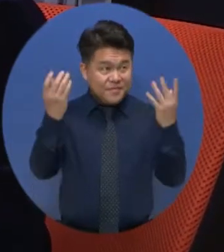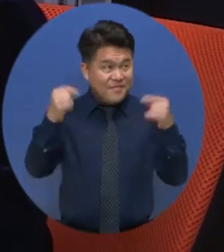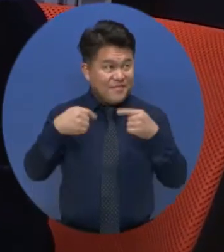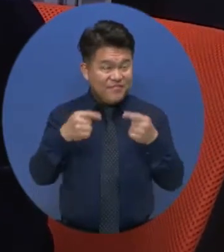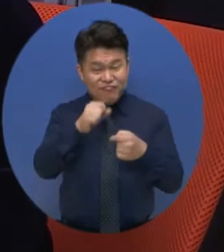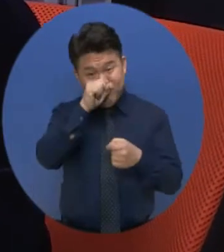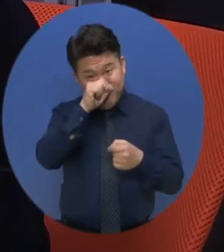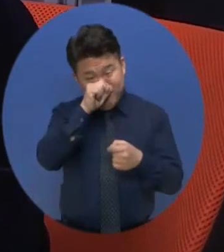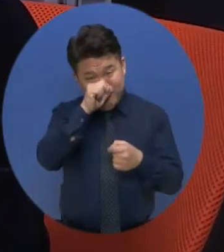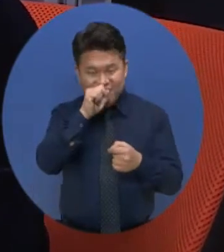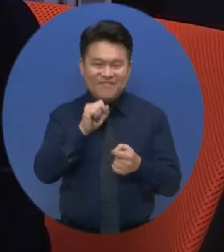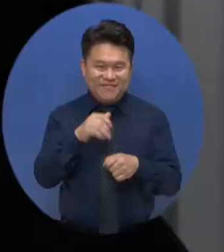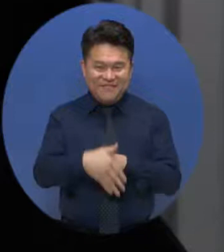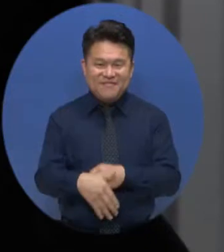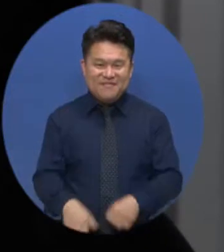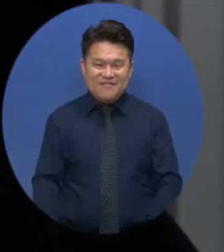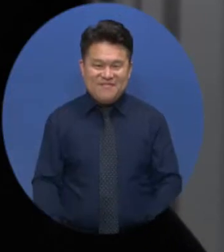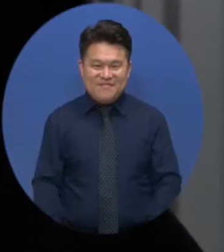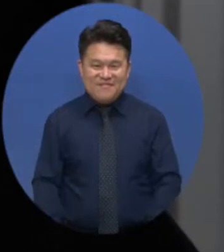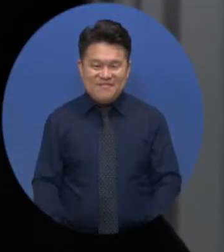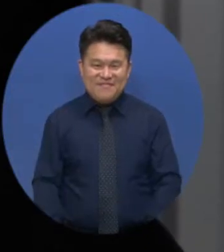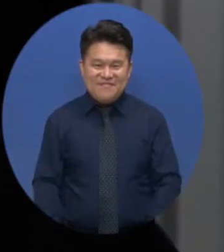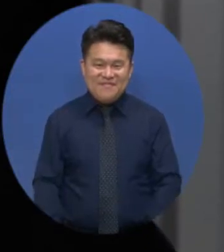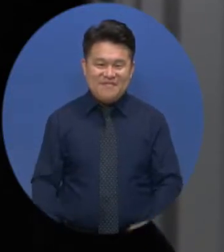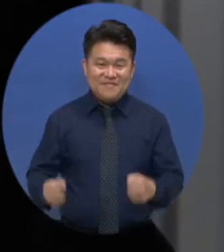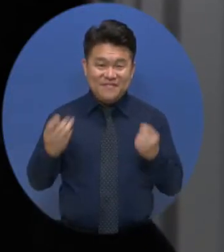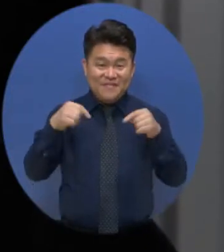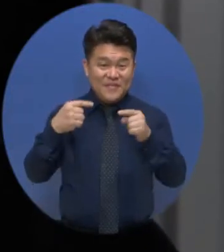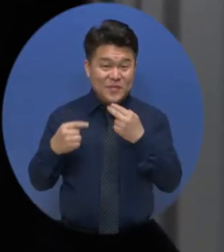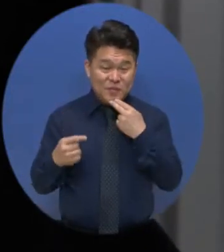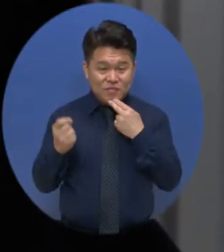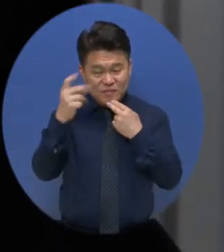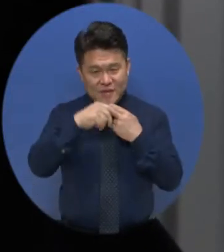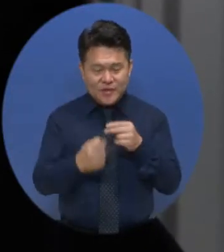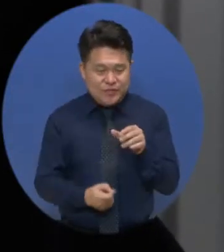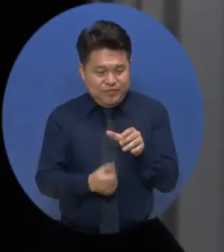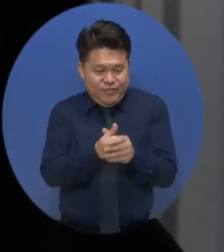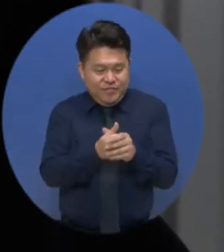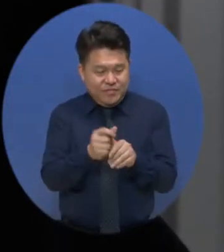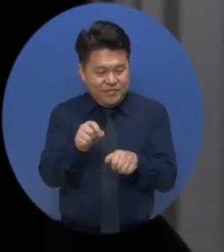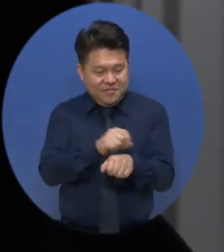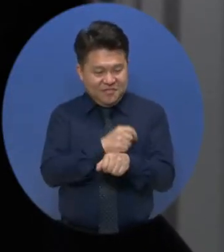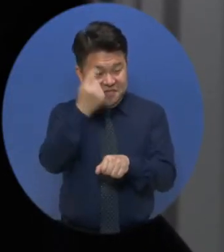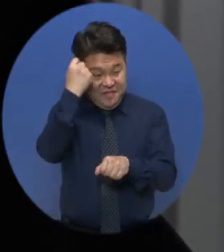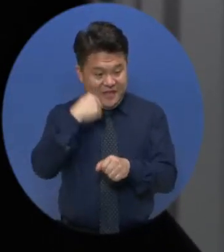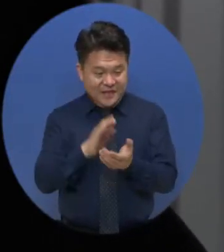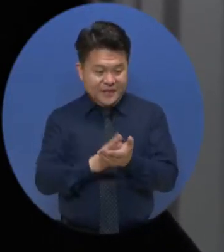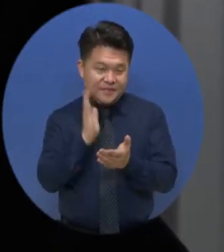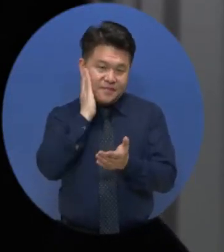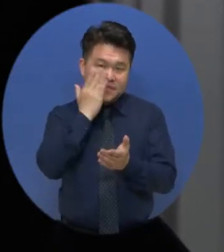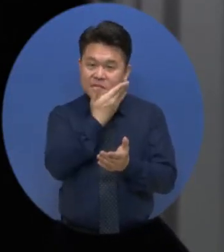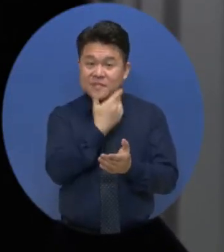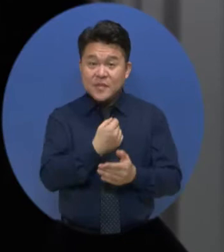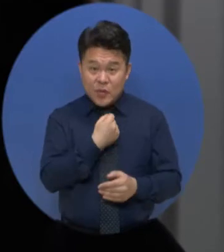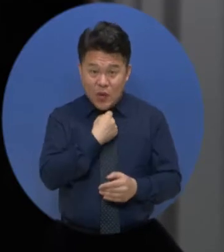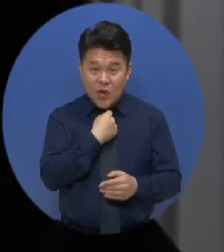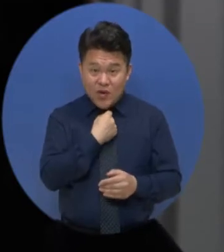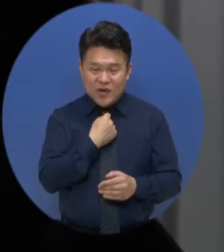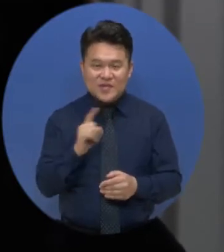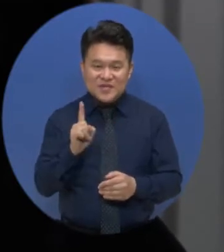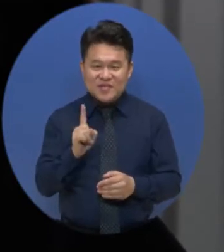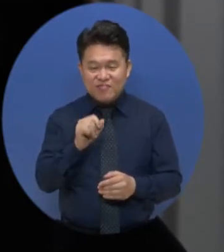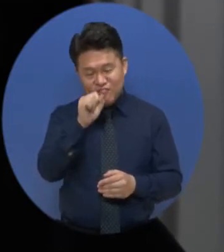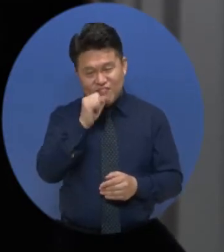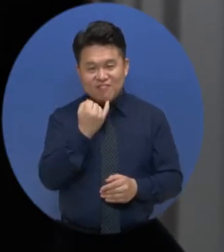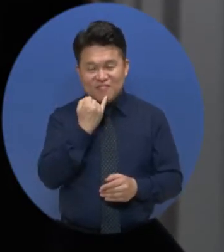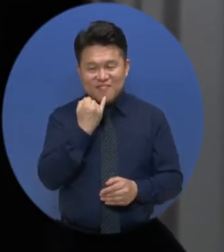좀 그런 메이크업이어가지고 꼭 파티에 가지 않더라도 이제 조금 색다르게 메이크업을 하고 싶은 날 하기